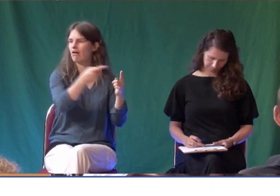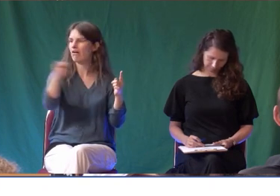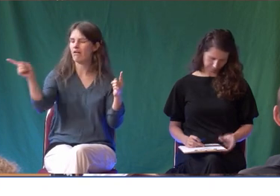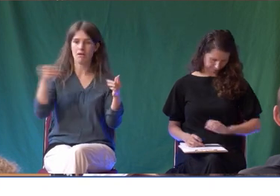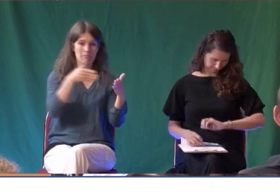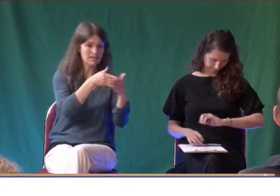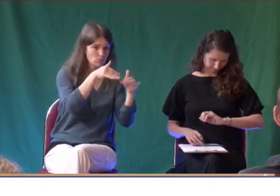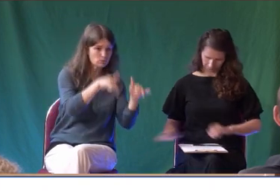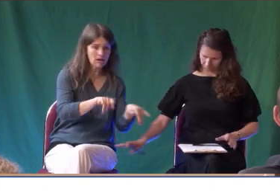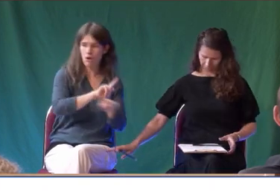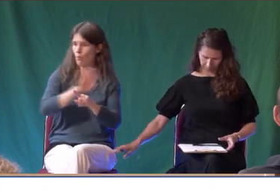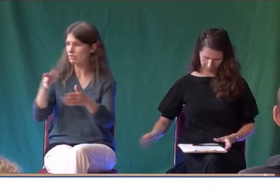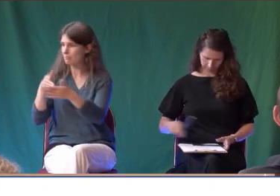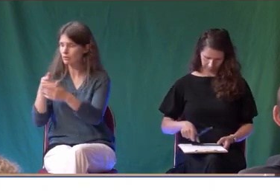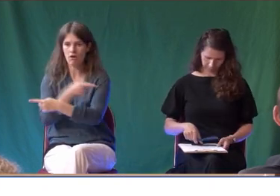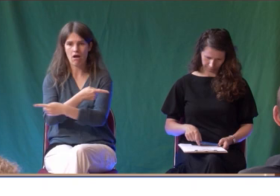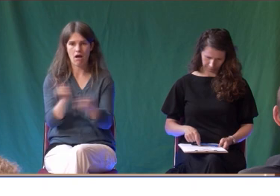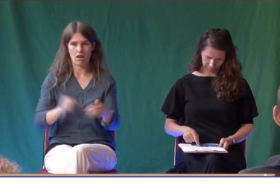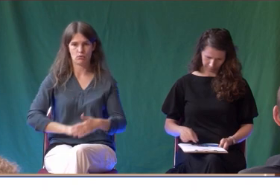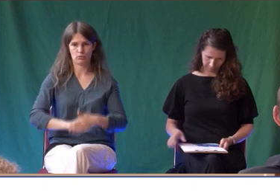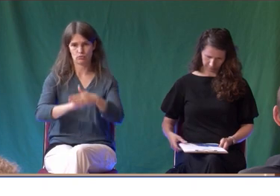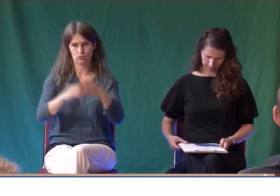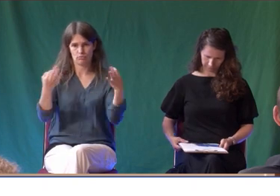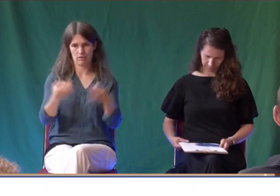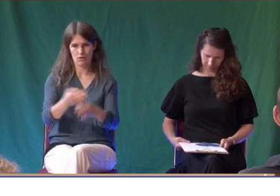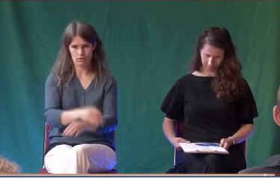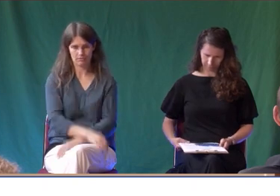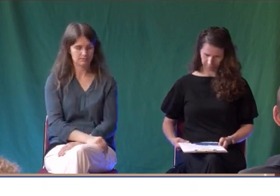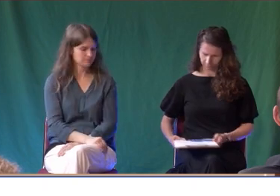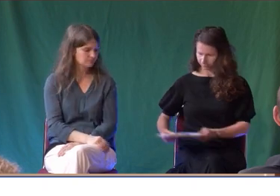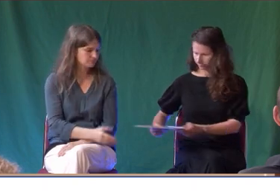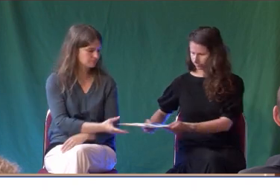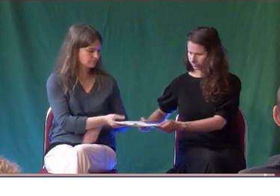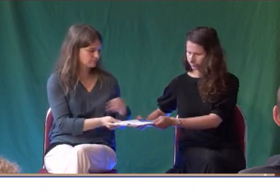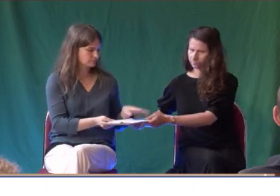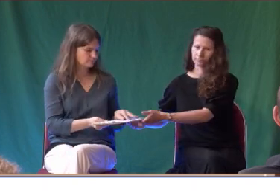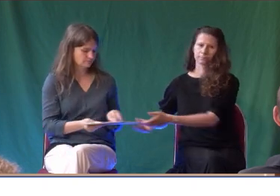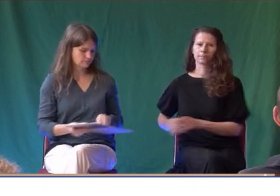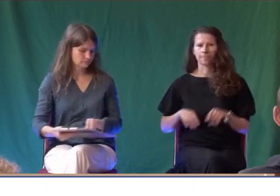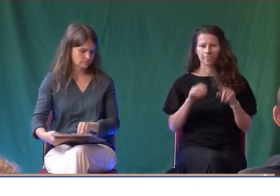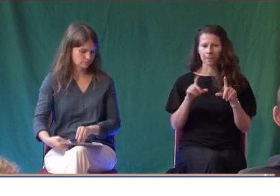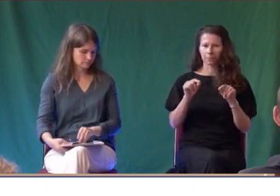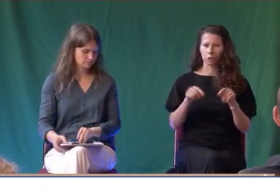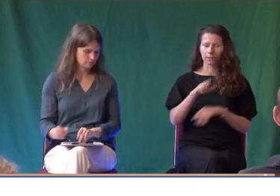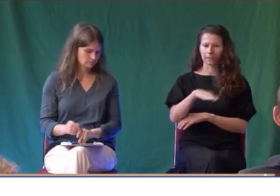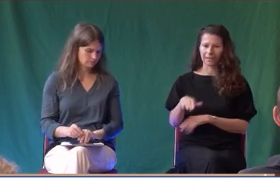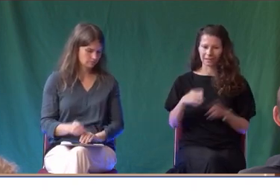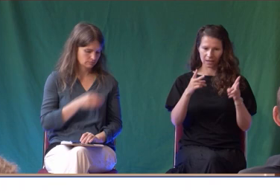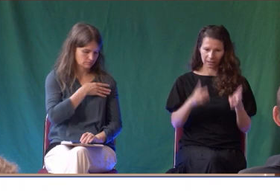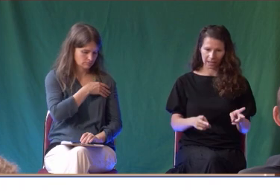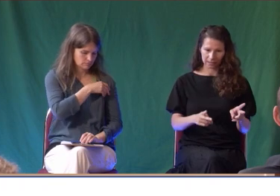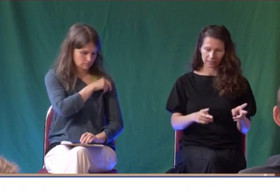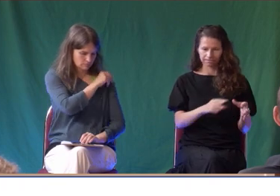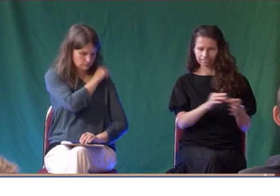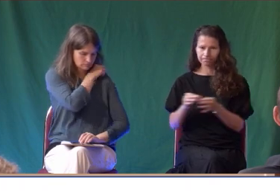also sind die Kinderrechte auf das Kindeswohl angesprochen das meint